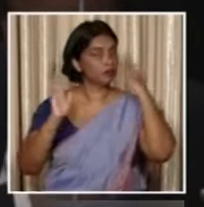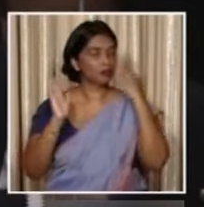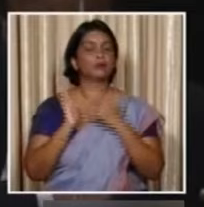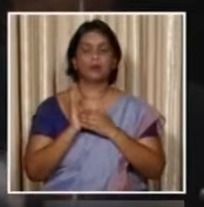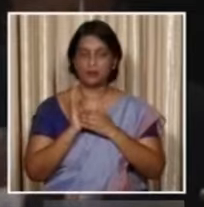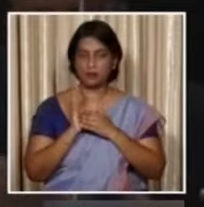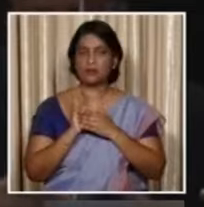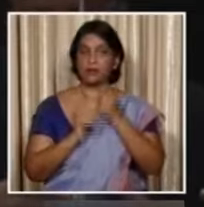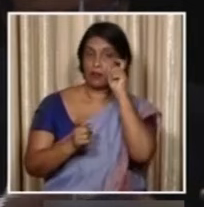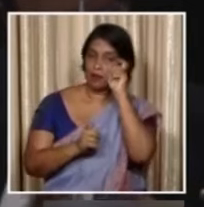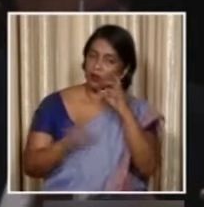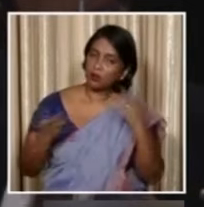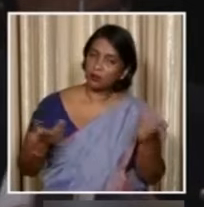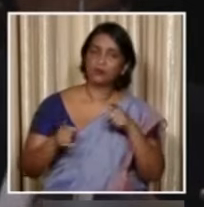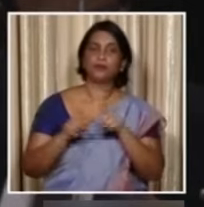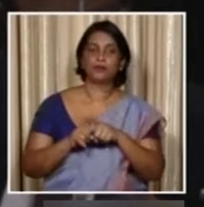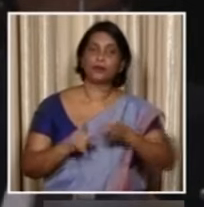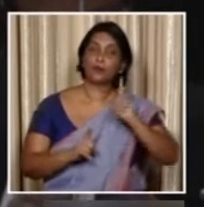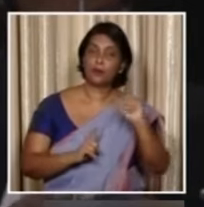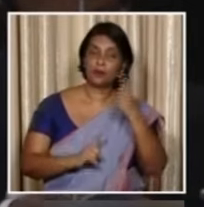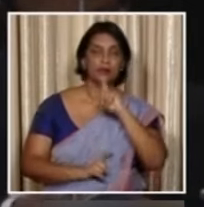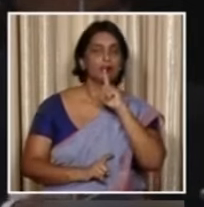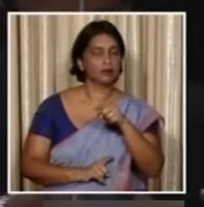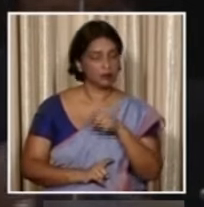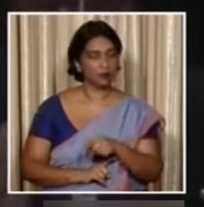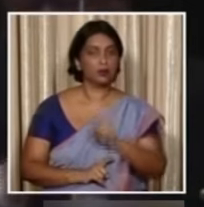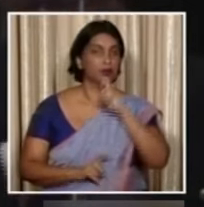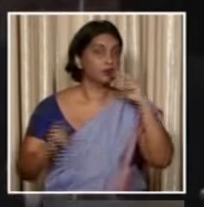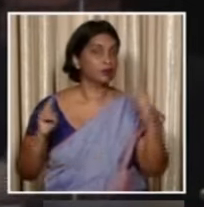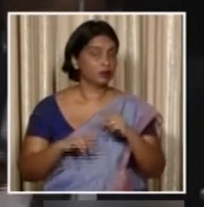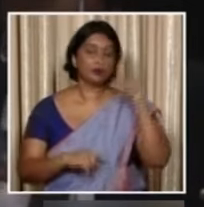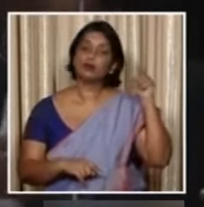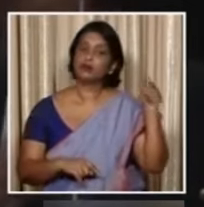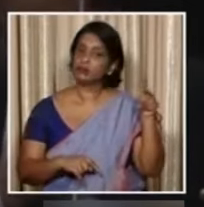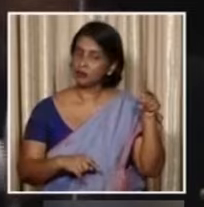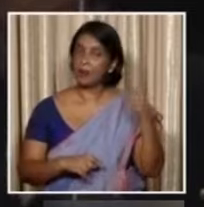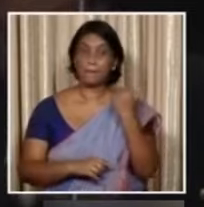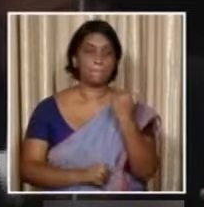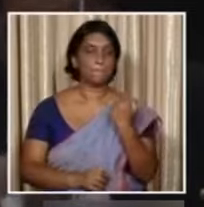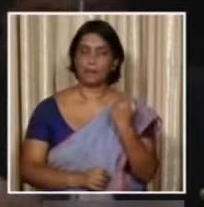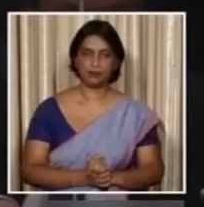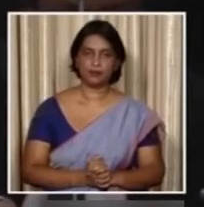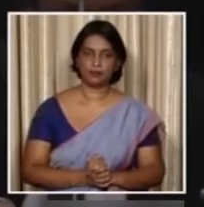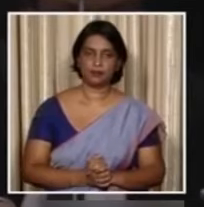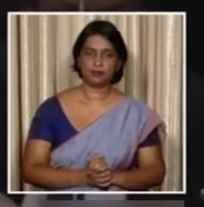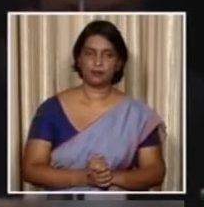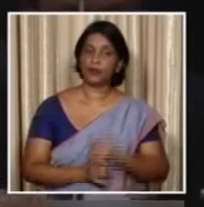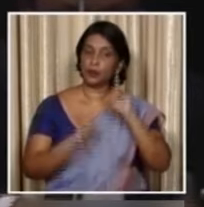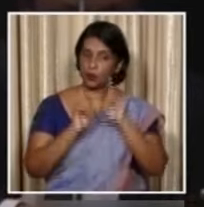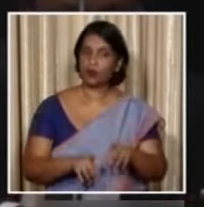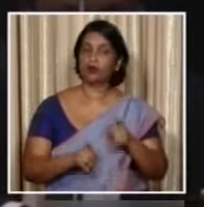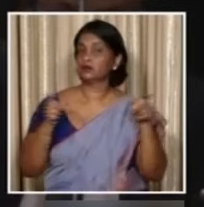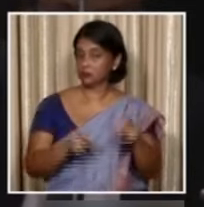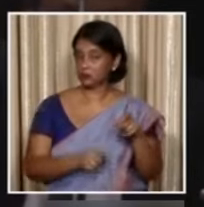සම්බන්ධයෙන් සොයා බැලීමට හෝ නියෝග කිරීමට ශ්‍රේෂ්ඨාධිකරණයට බලයක් නොමැති. එබැවින්